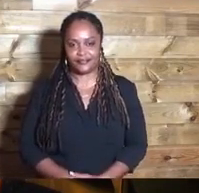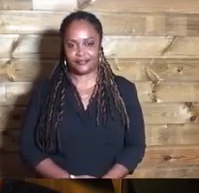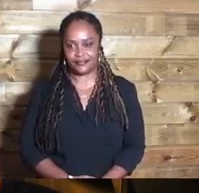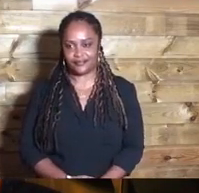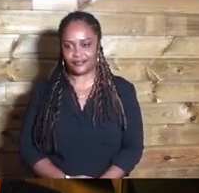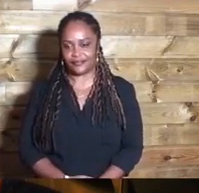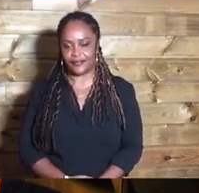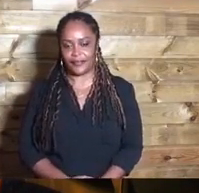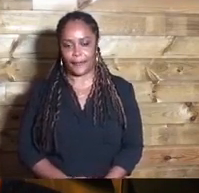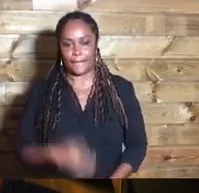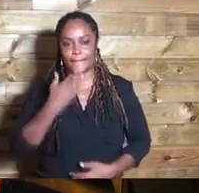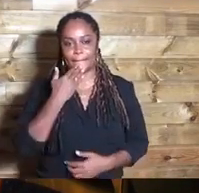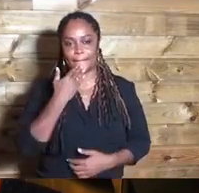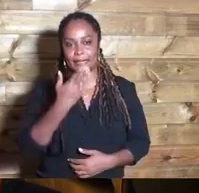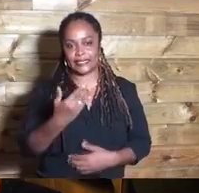Merci, Roland.